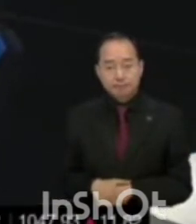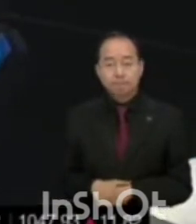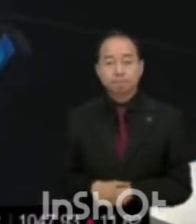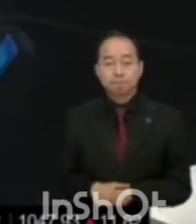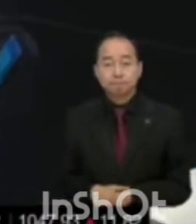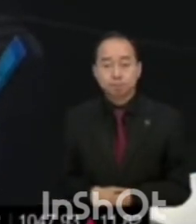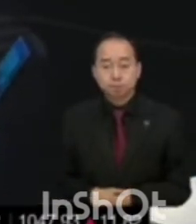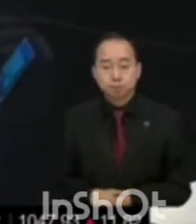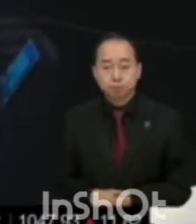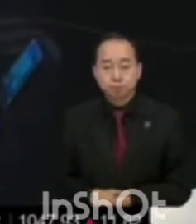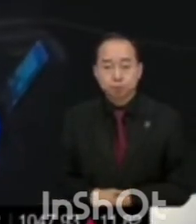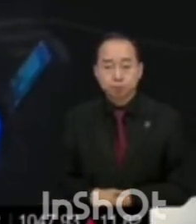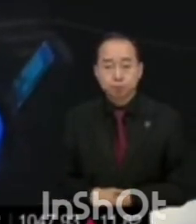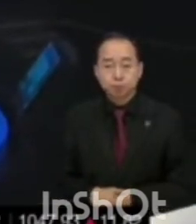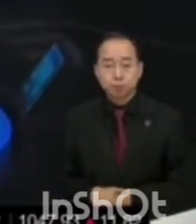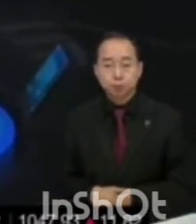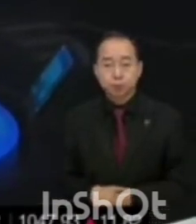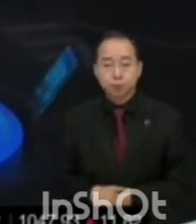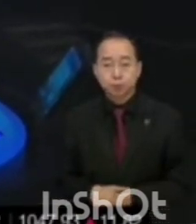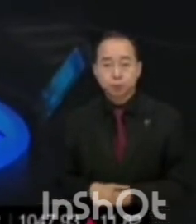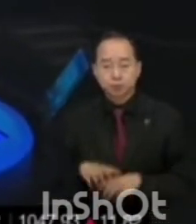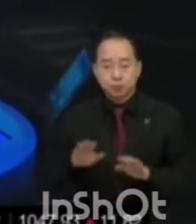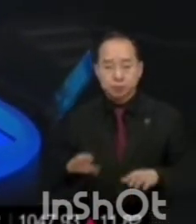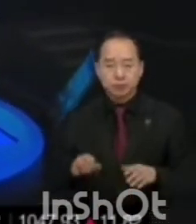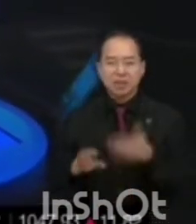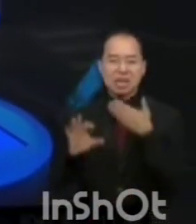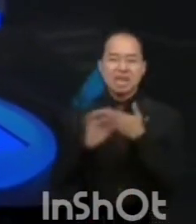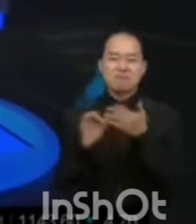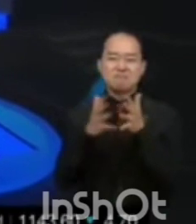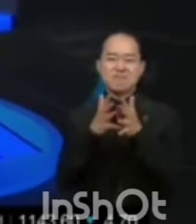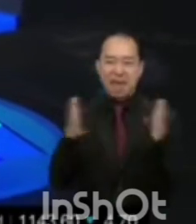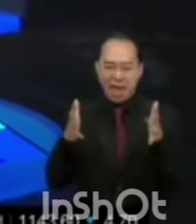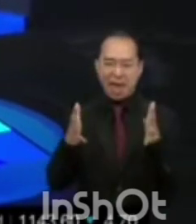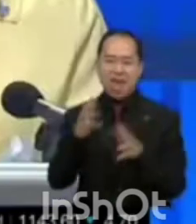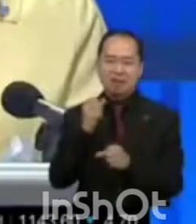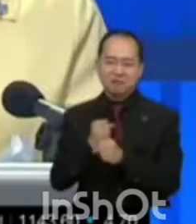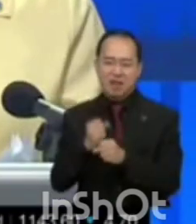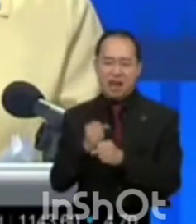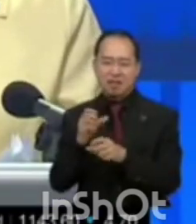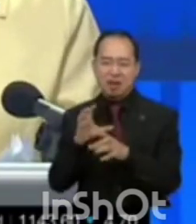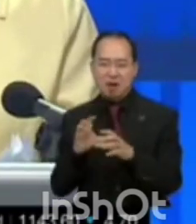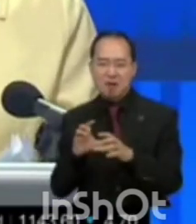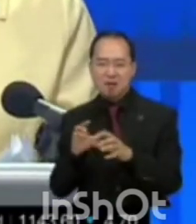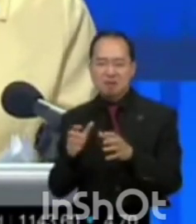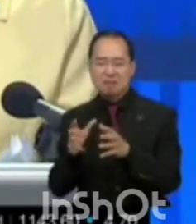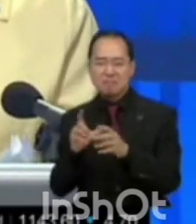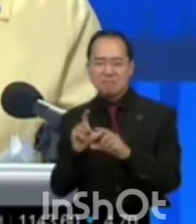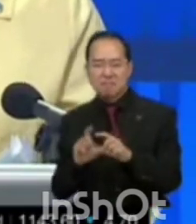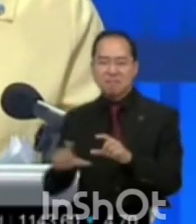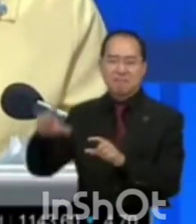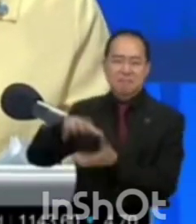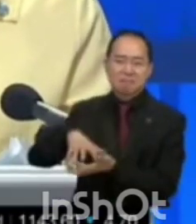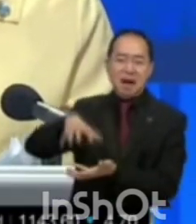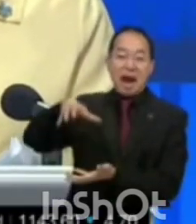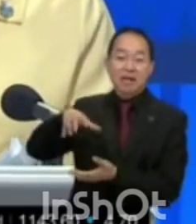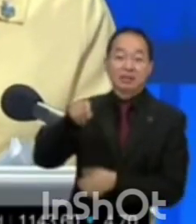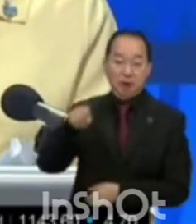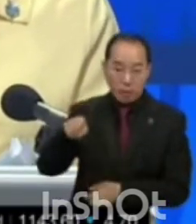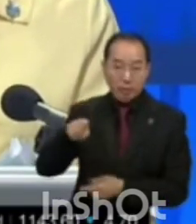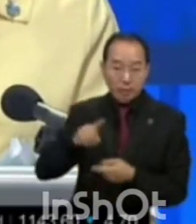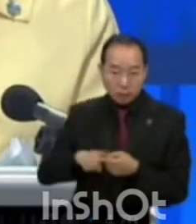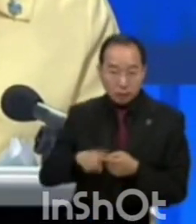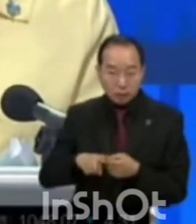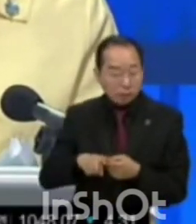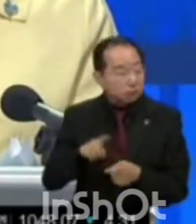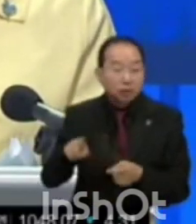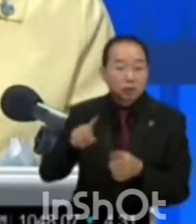이 뭐 여러 가지 임대주택이 많아진 현상 이런 거 아까 답변해서 그런